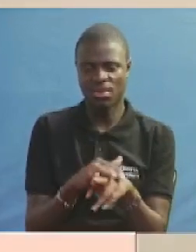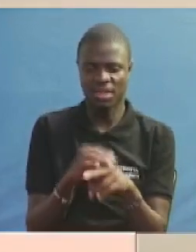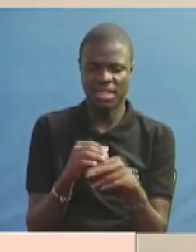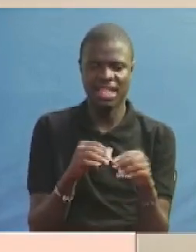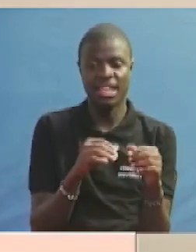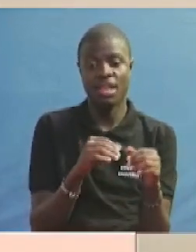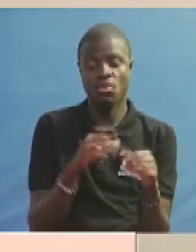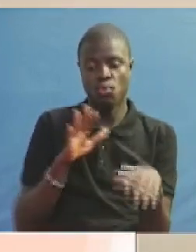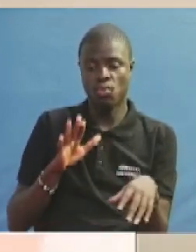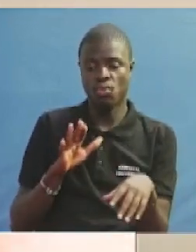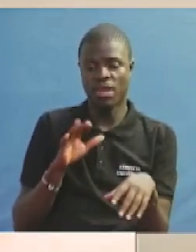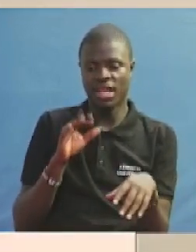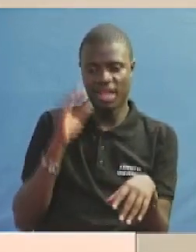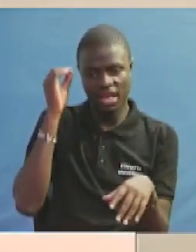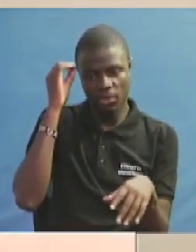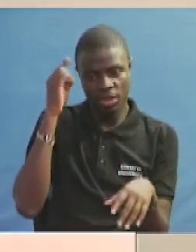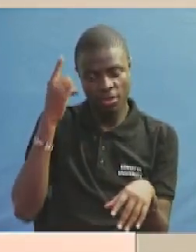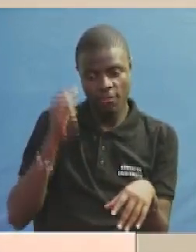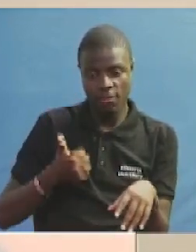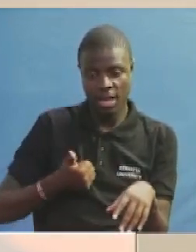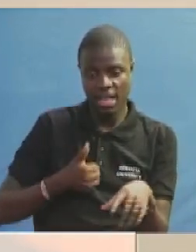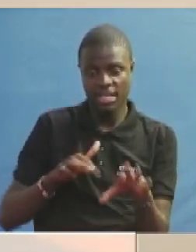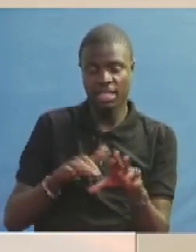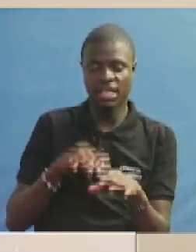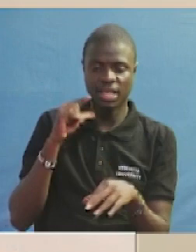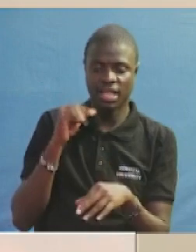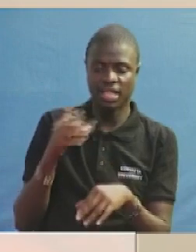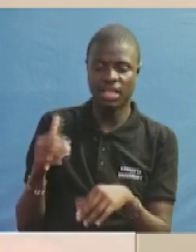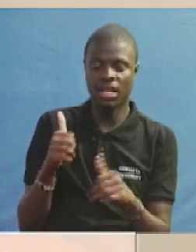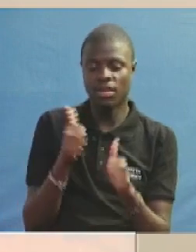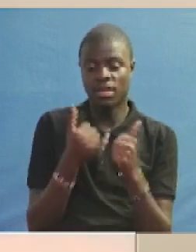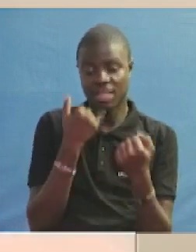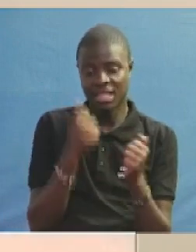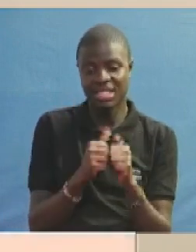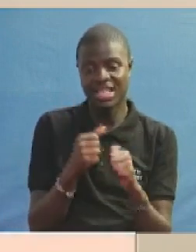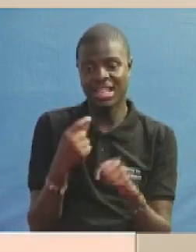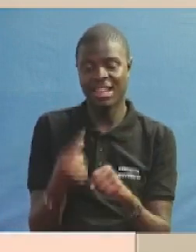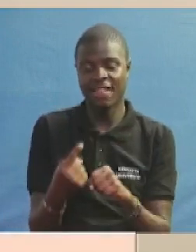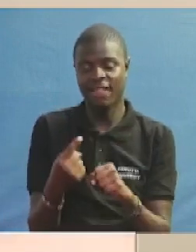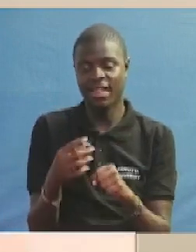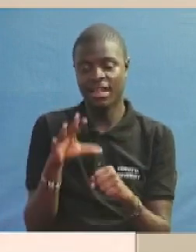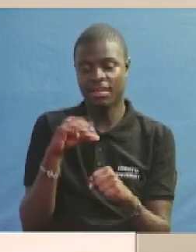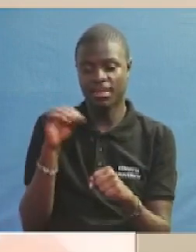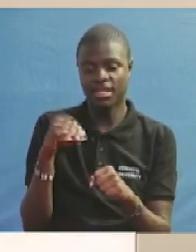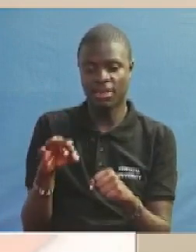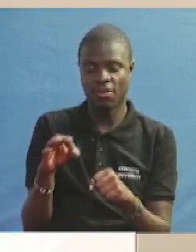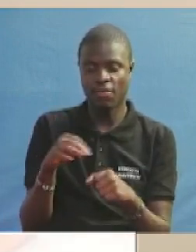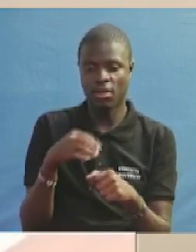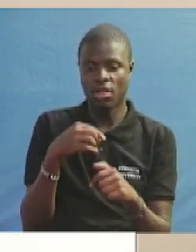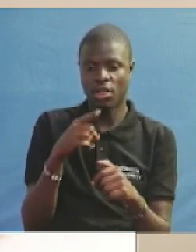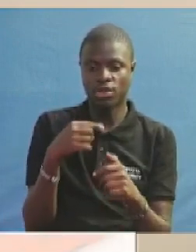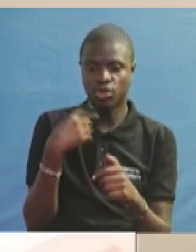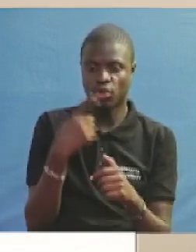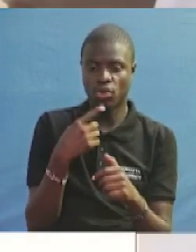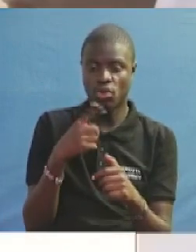katika kaunti ya Garissa, ambayo imefikia 11% ya wanaosoma. Hii